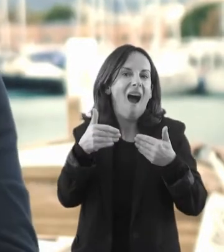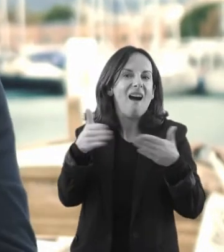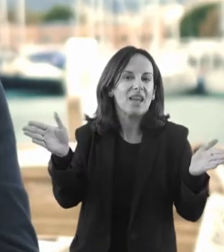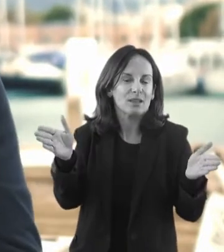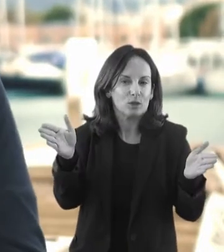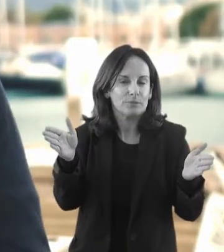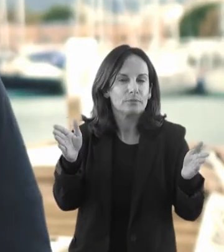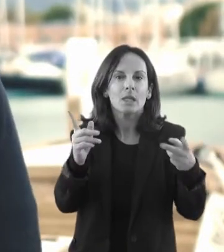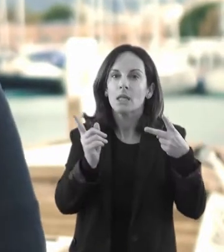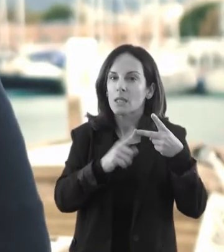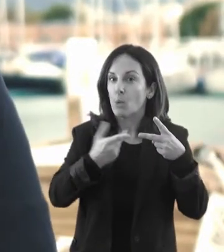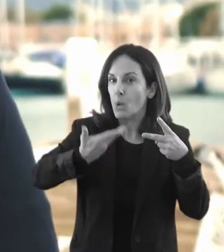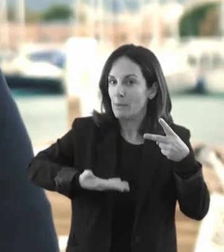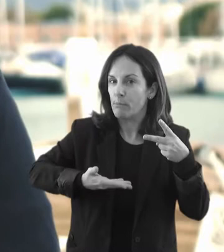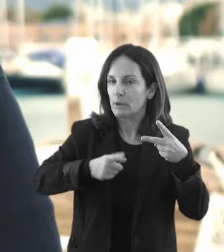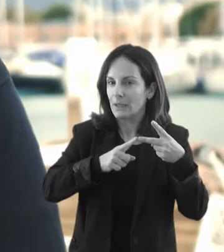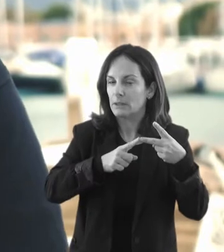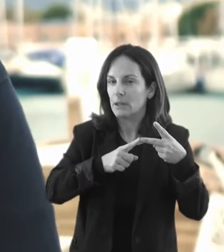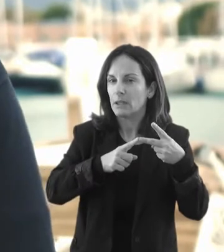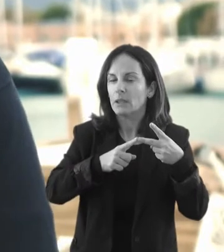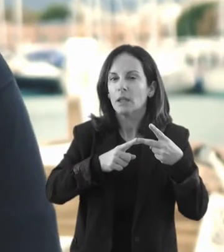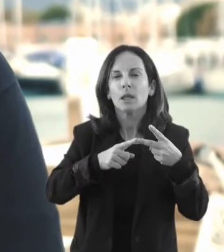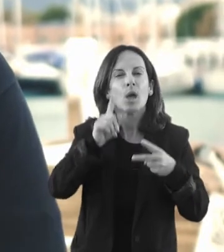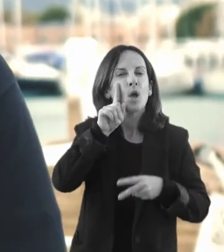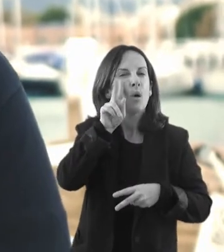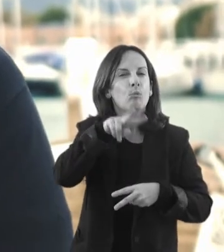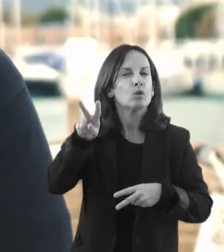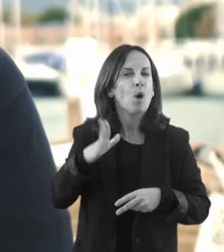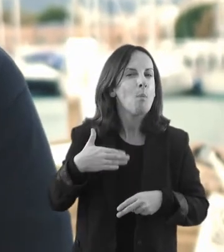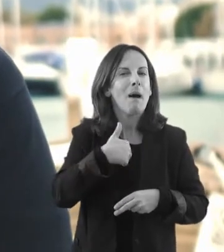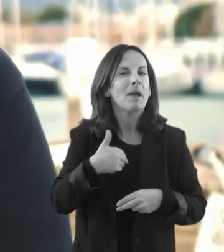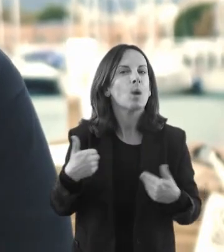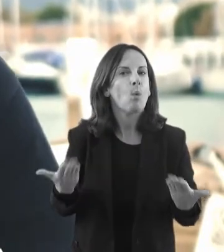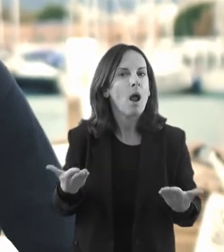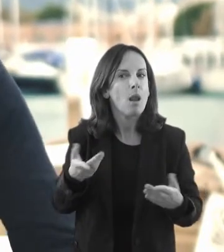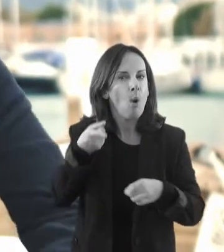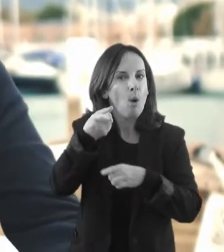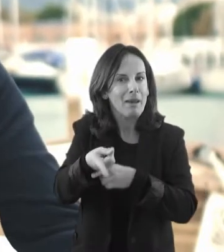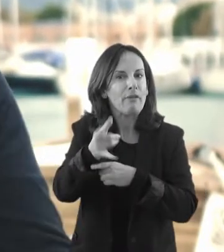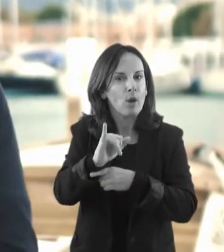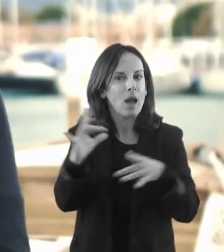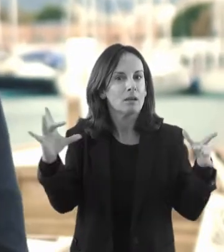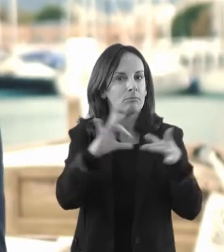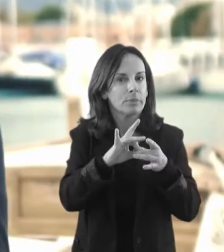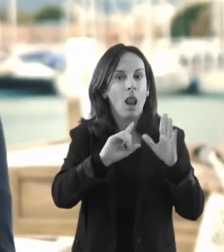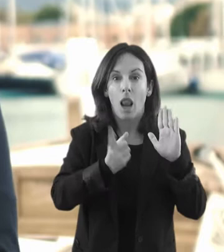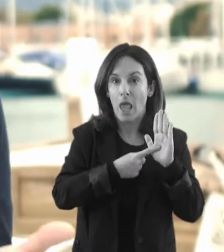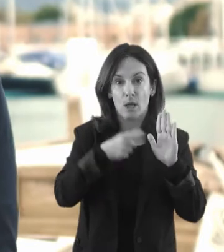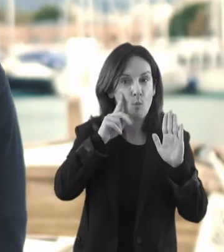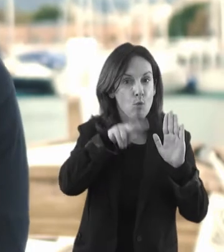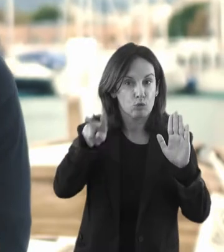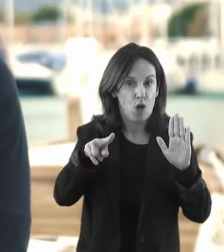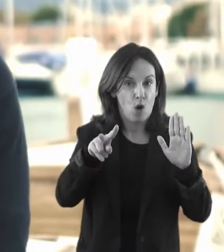els museus tenen aquestes obligacions, que els marquen els òrgans internacionals i la llei de museus pròpia, que